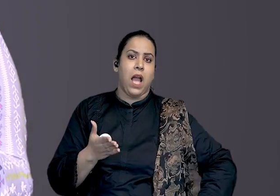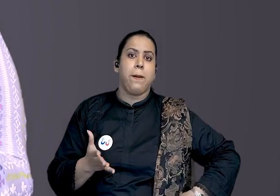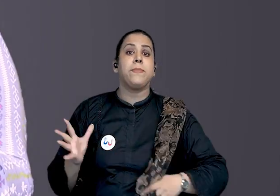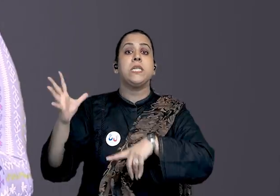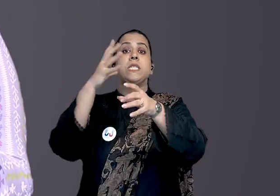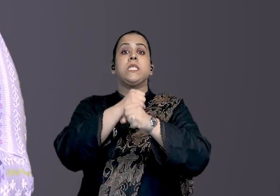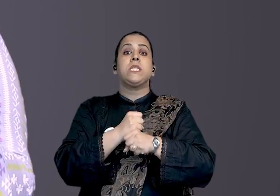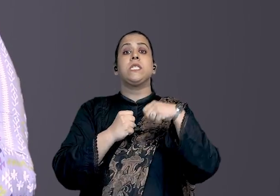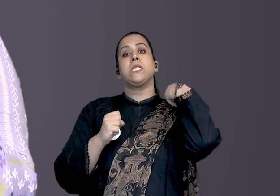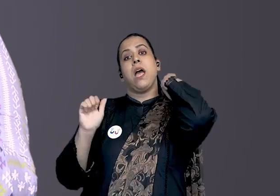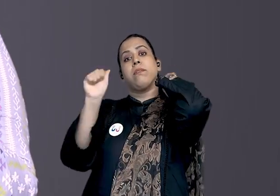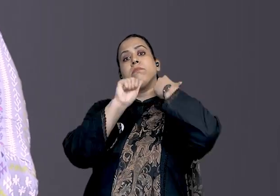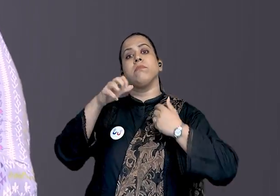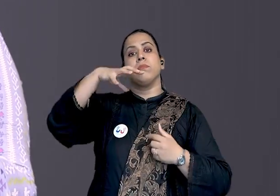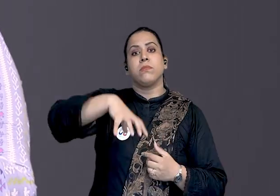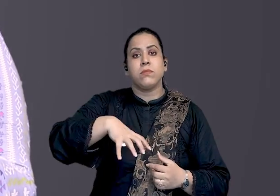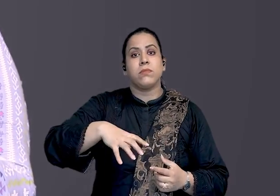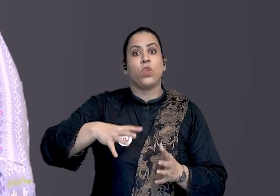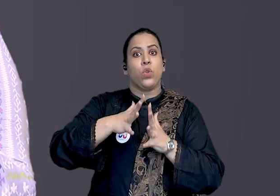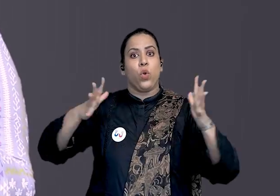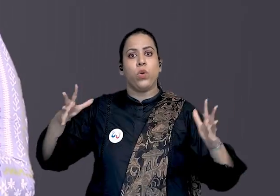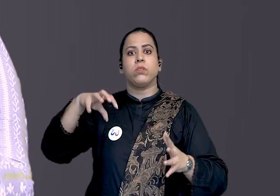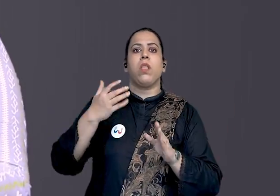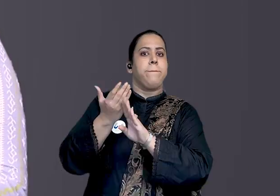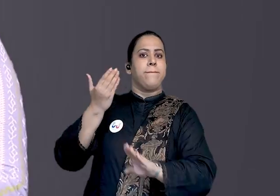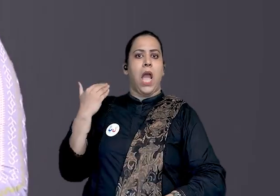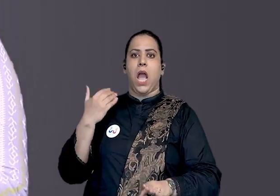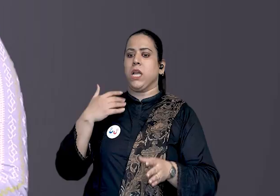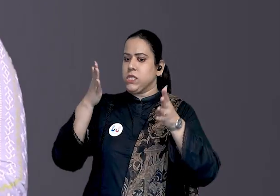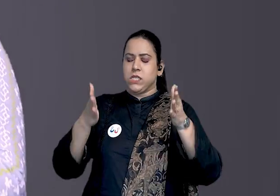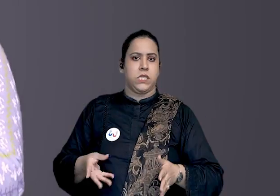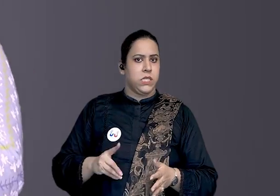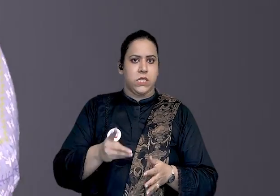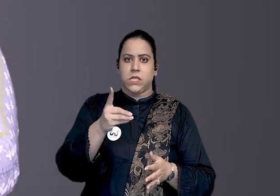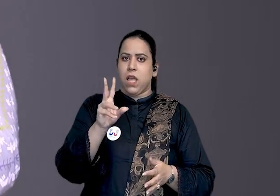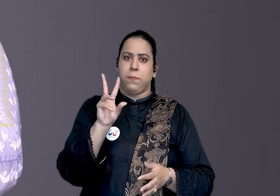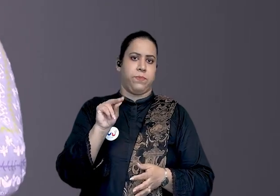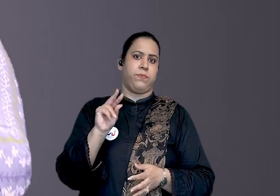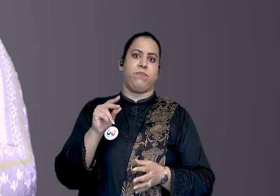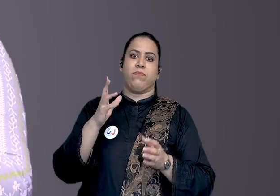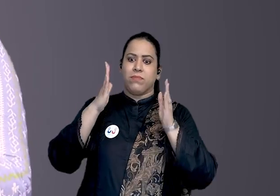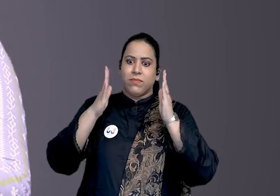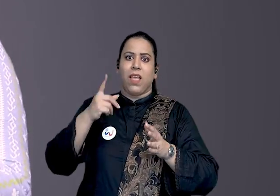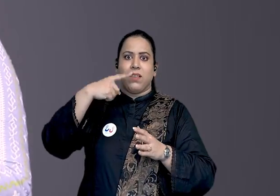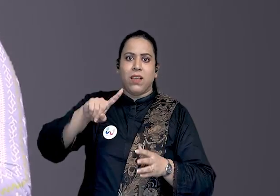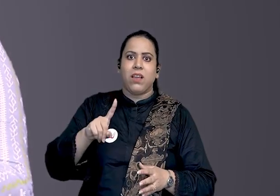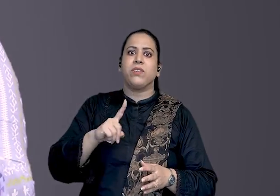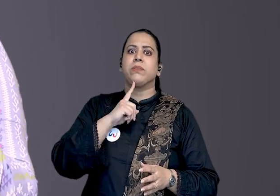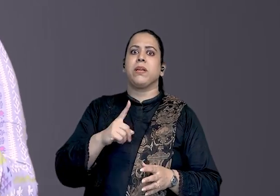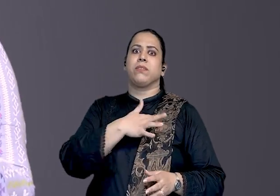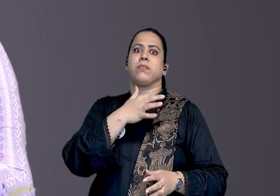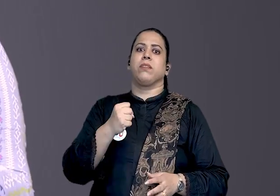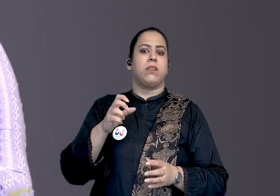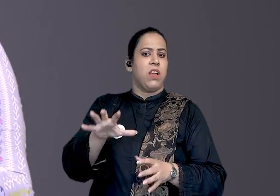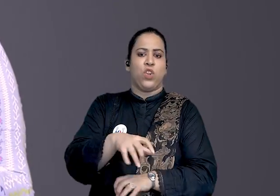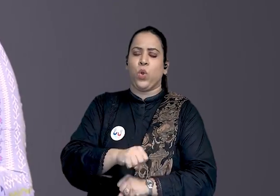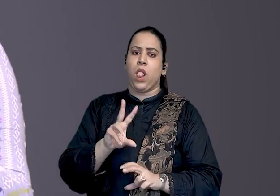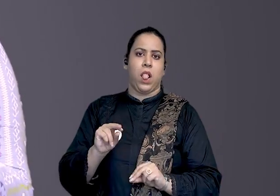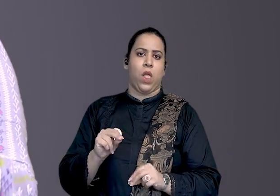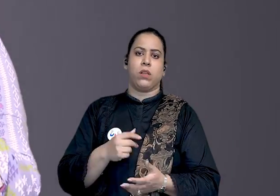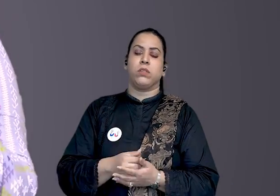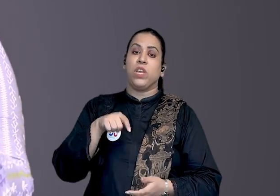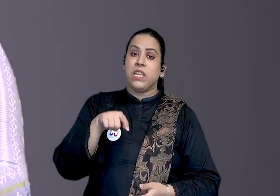جو علاقہ تھا اس کا ایک ایڈمنسٹریٹو سسٹم آلریڈی موجود تھا. اس کے بہت سارے فیچرز جو تھے وہ انگریزوں نے اڈاپٹ